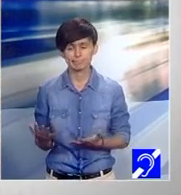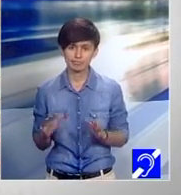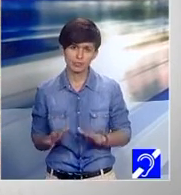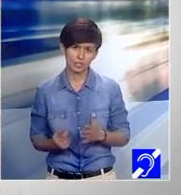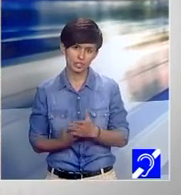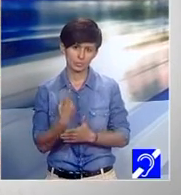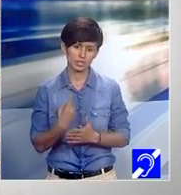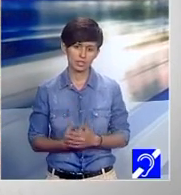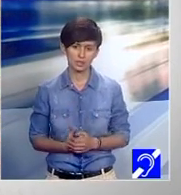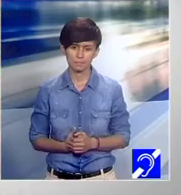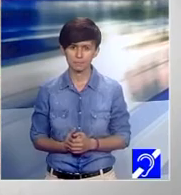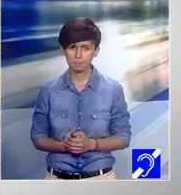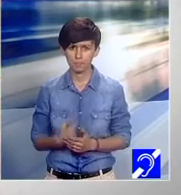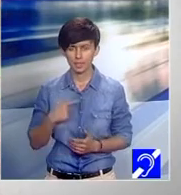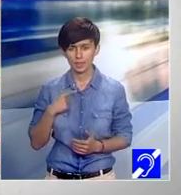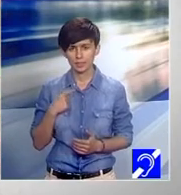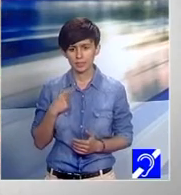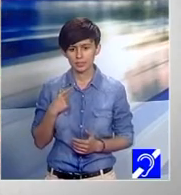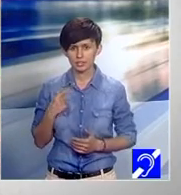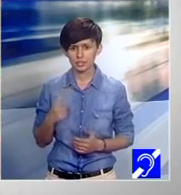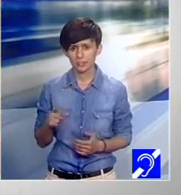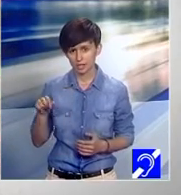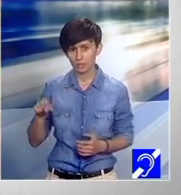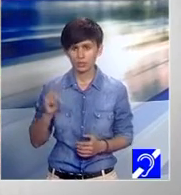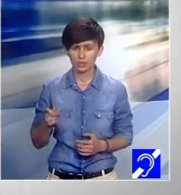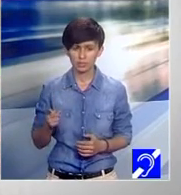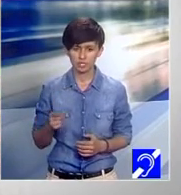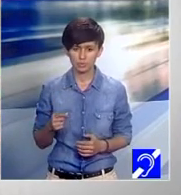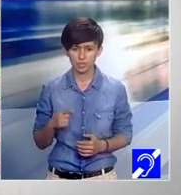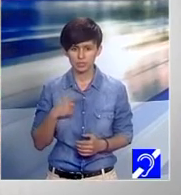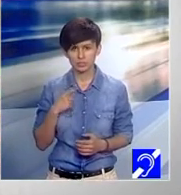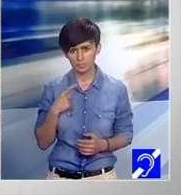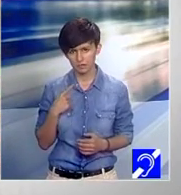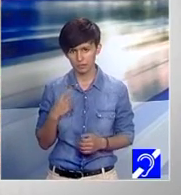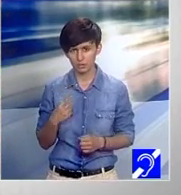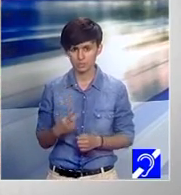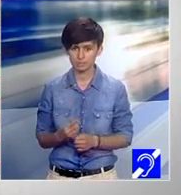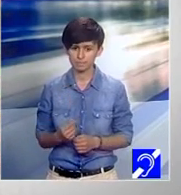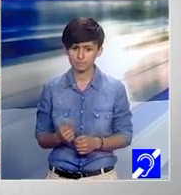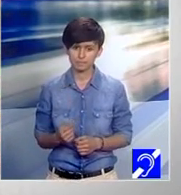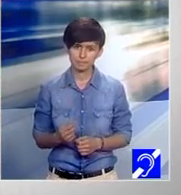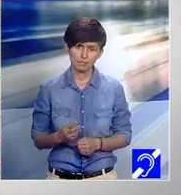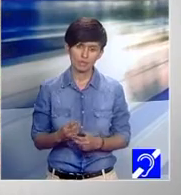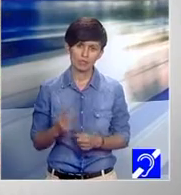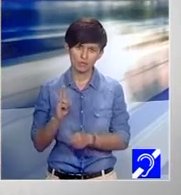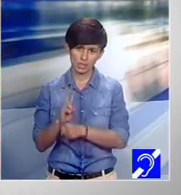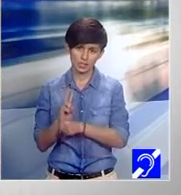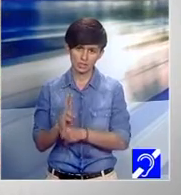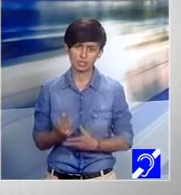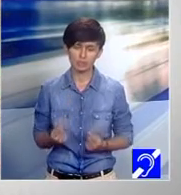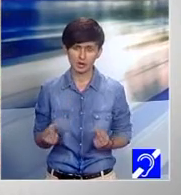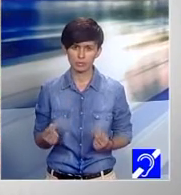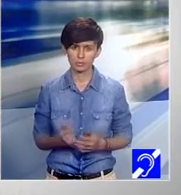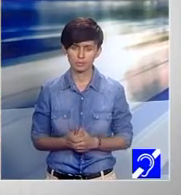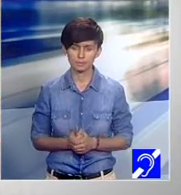da, este o aglomerare. Deci acolo ar trebui să fim, mă scuzați, acolo ar trebui să fim cu atât mai atenți. Deci